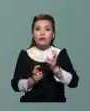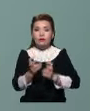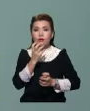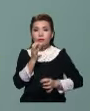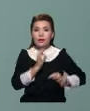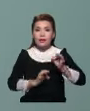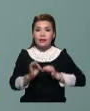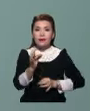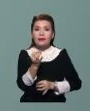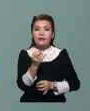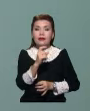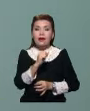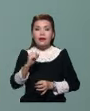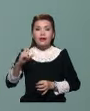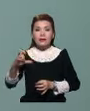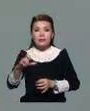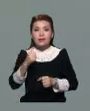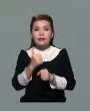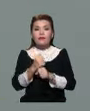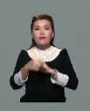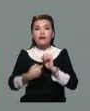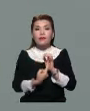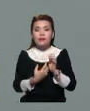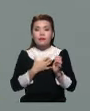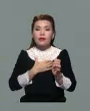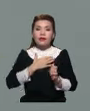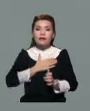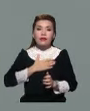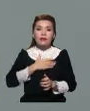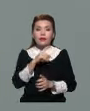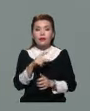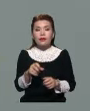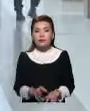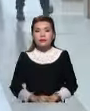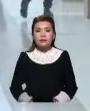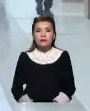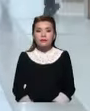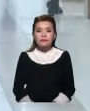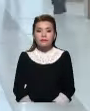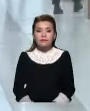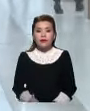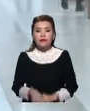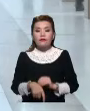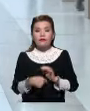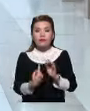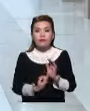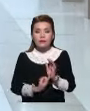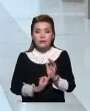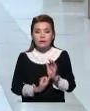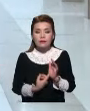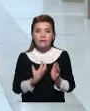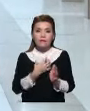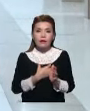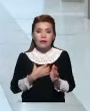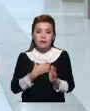таблетки для реакторов АЭС. Главный вопрос, который волновал собравшихся – безопасность. Вопрос важный